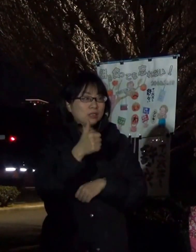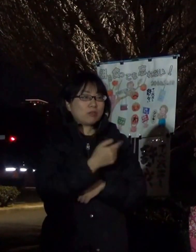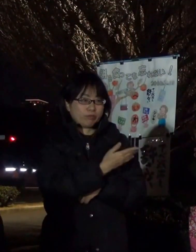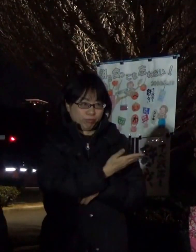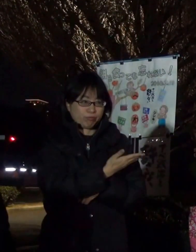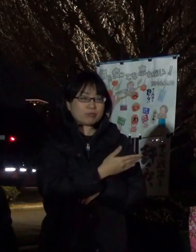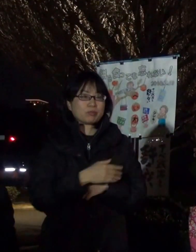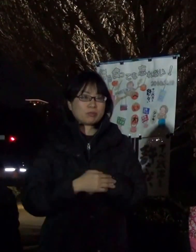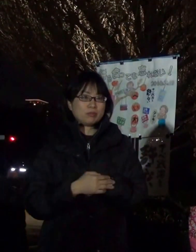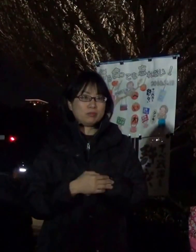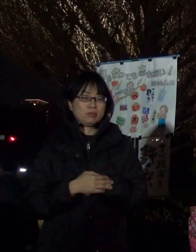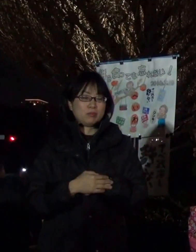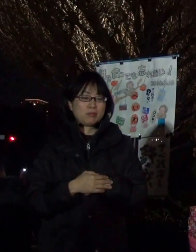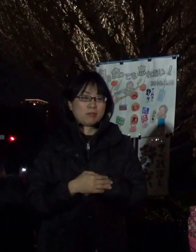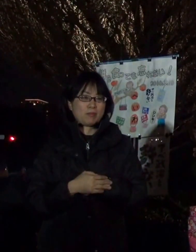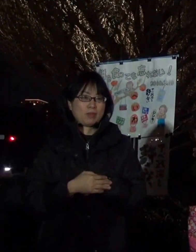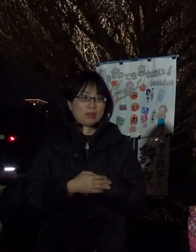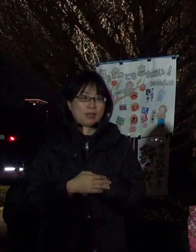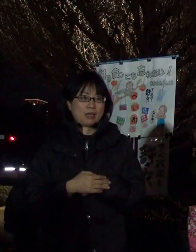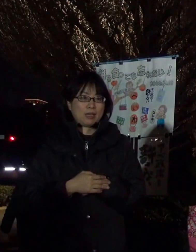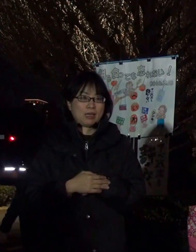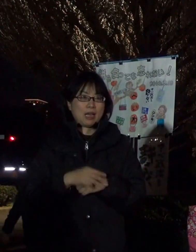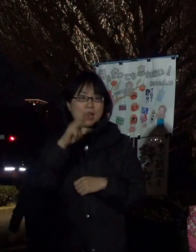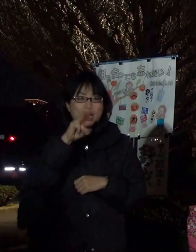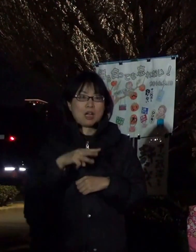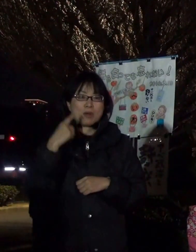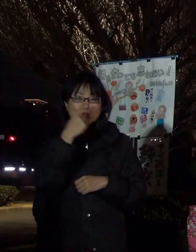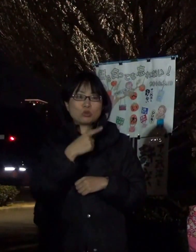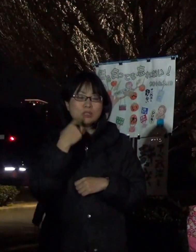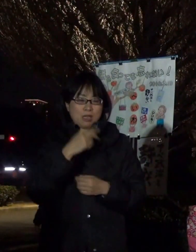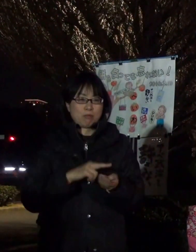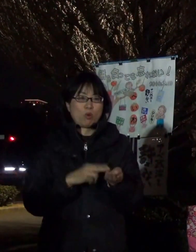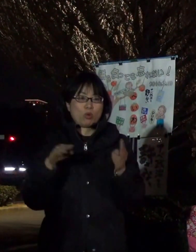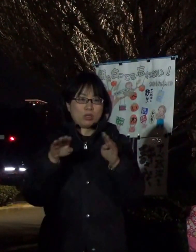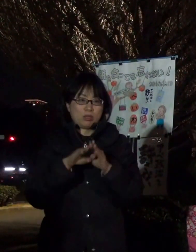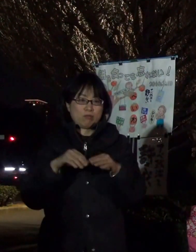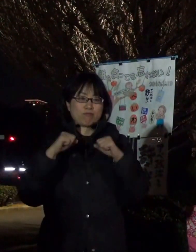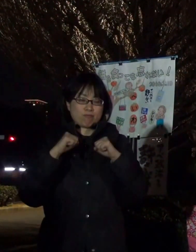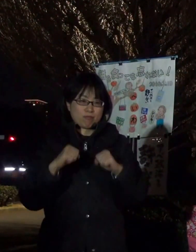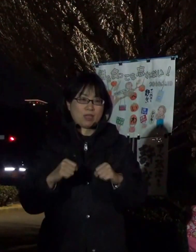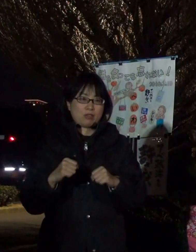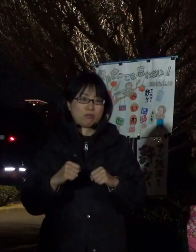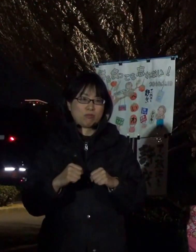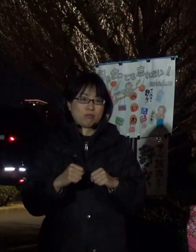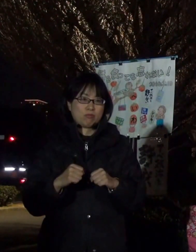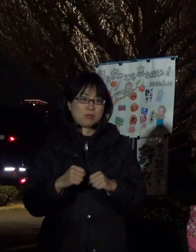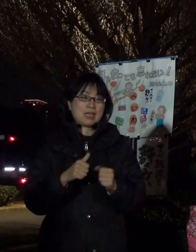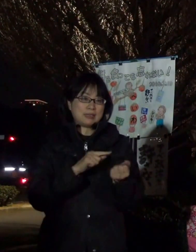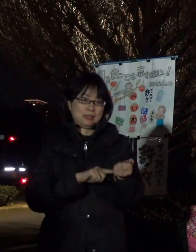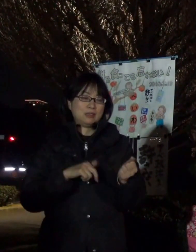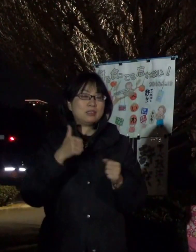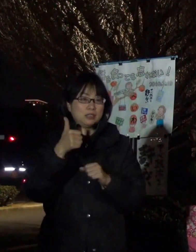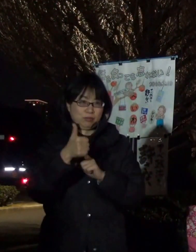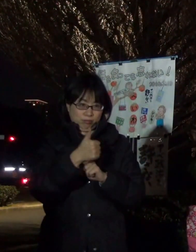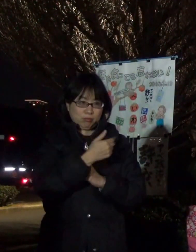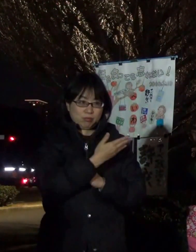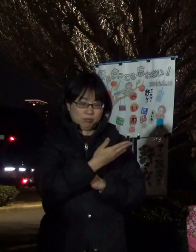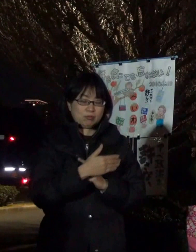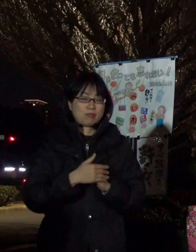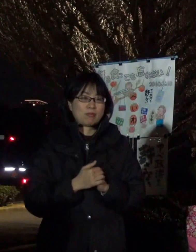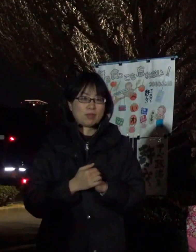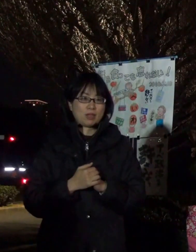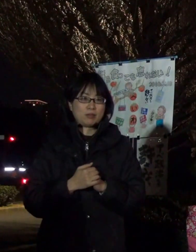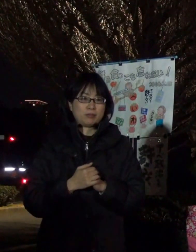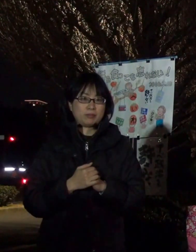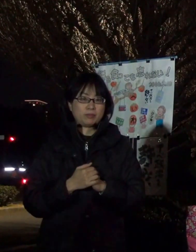だけのお付き合い、普通はね、その時にお世話になってお礼をして名刺でも交換してればまたそこ